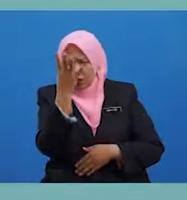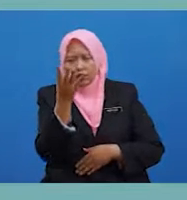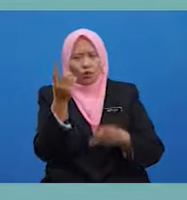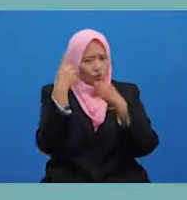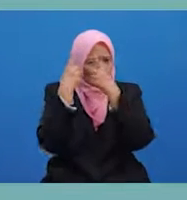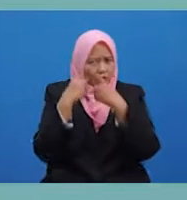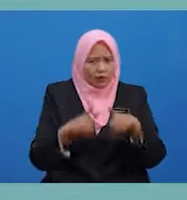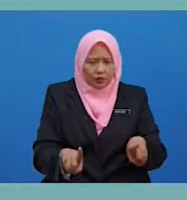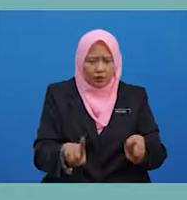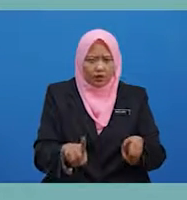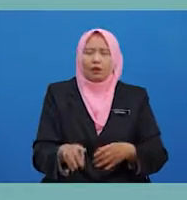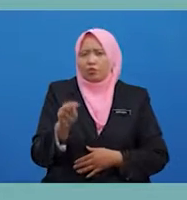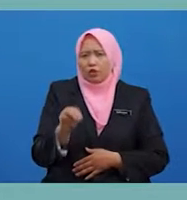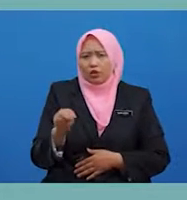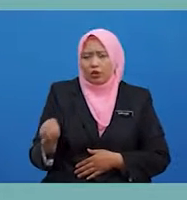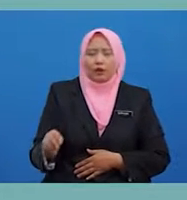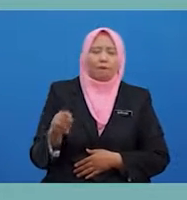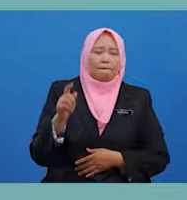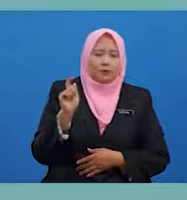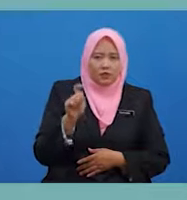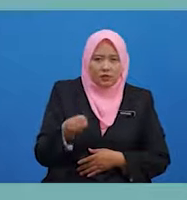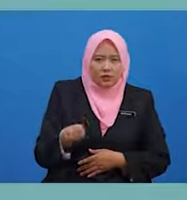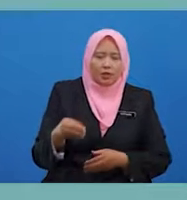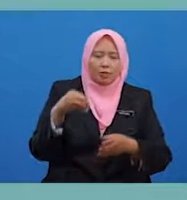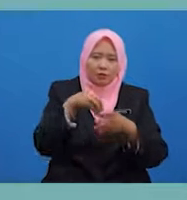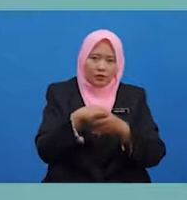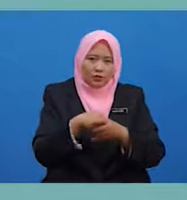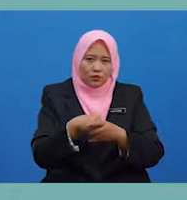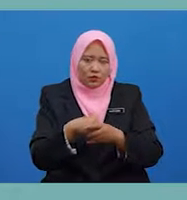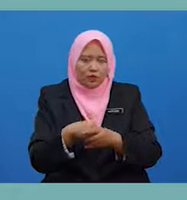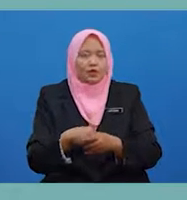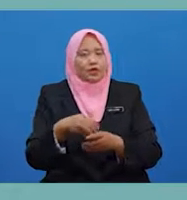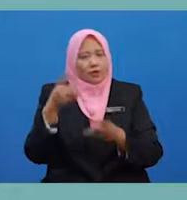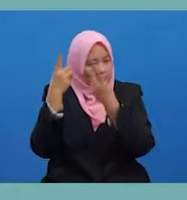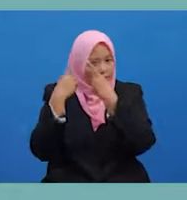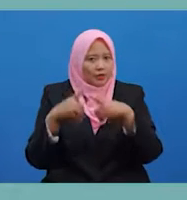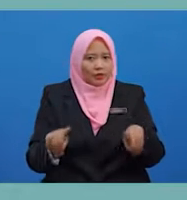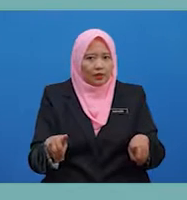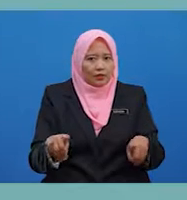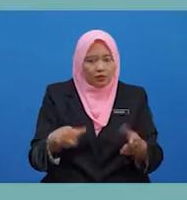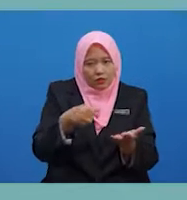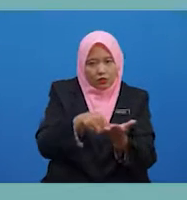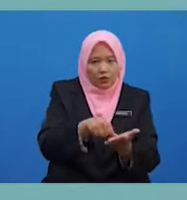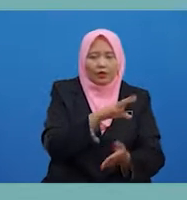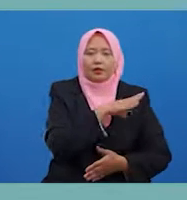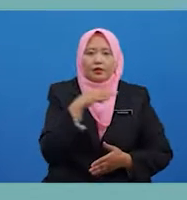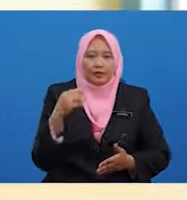ialah pelajar-pelajar hendaklah memasukkan data tersurat dan tersirat.